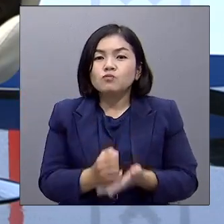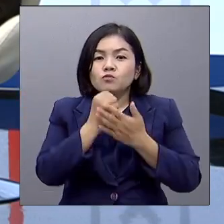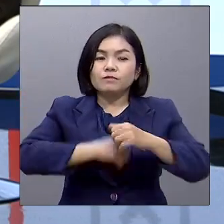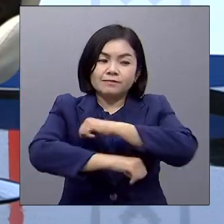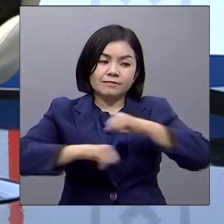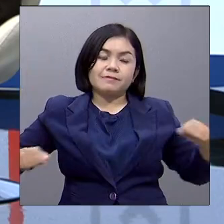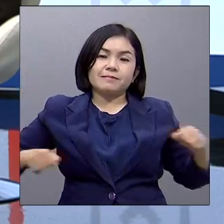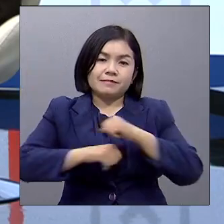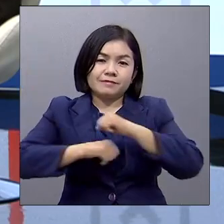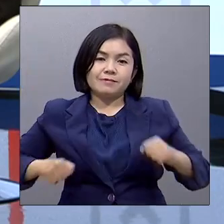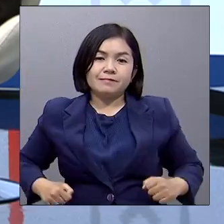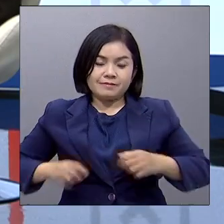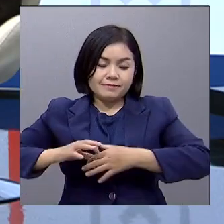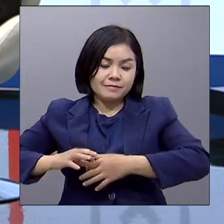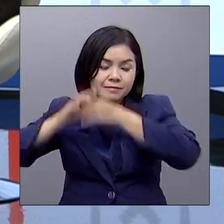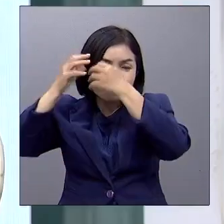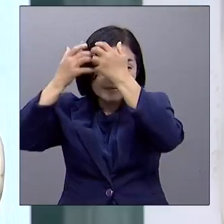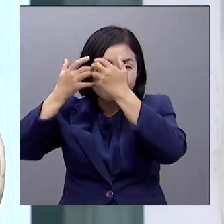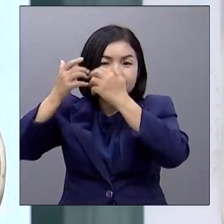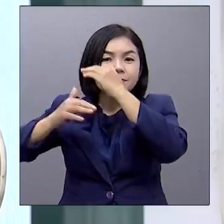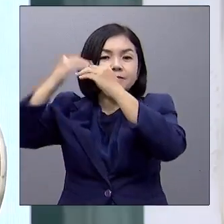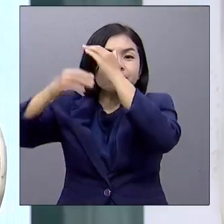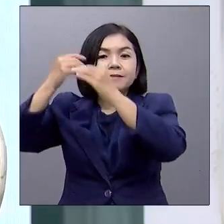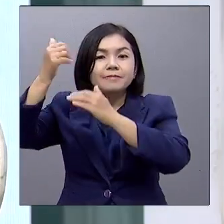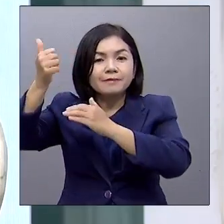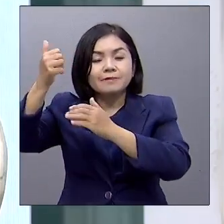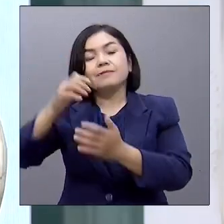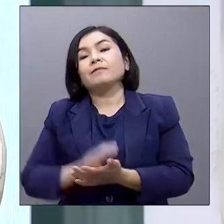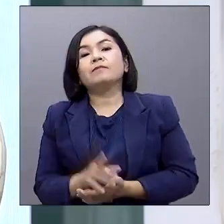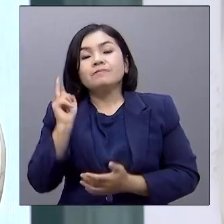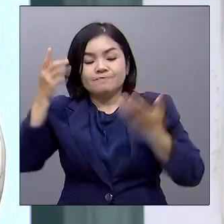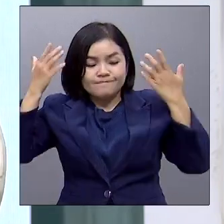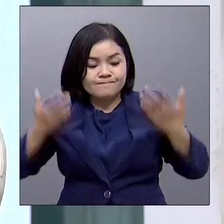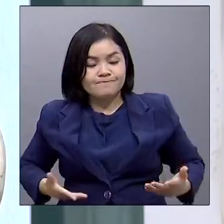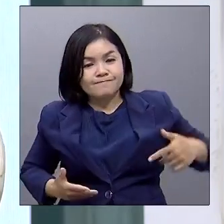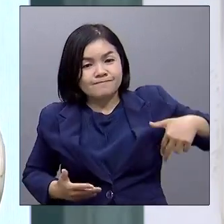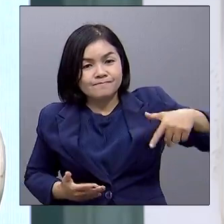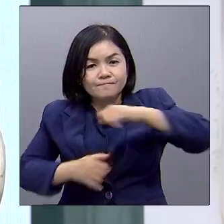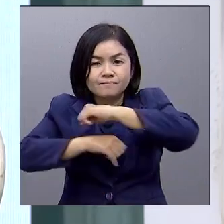ันนเกิ็ใจกลับต on my